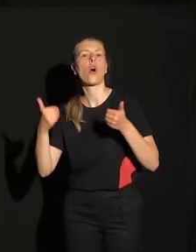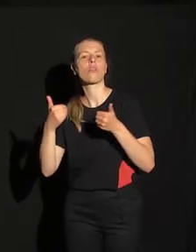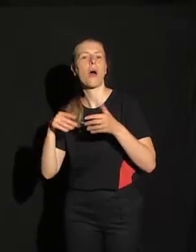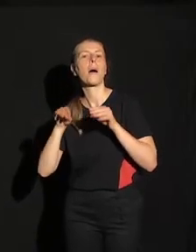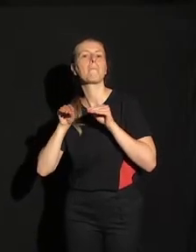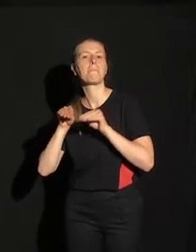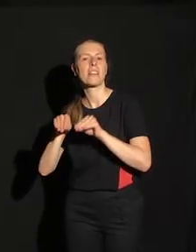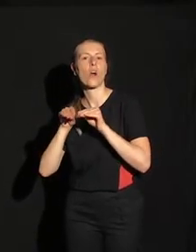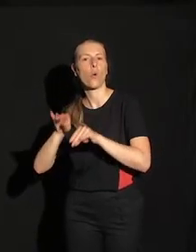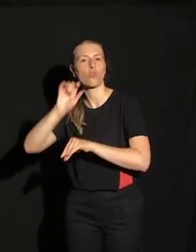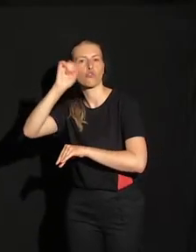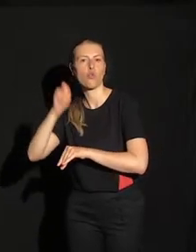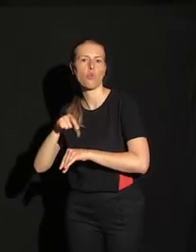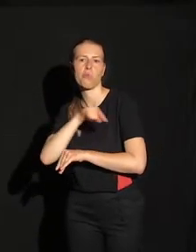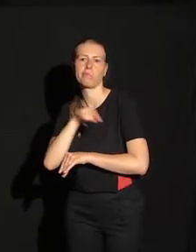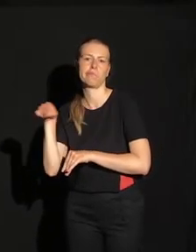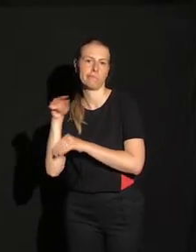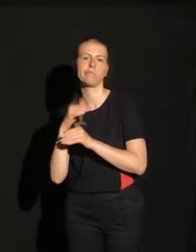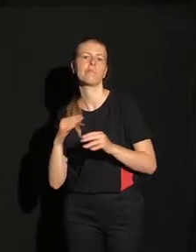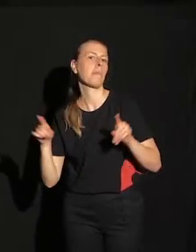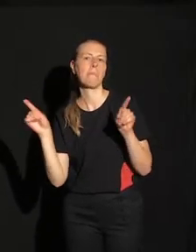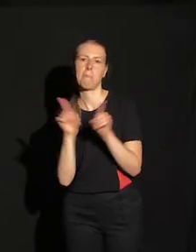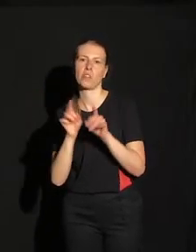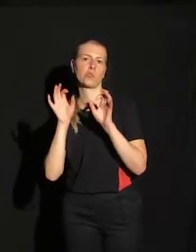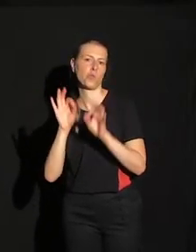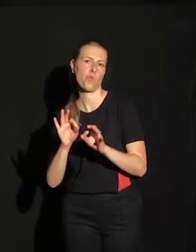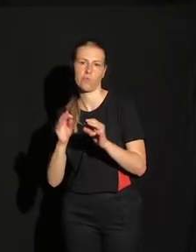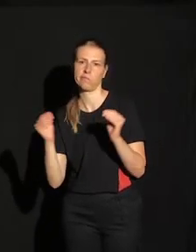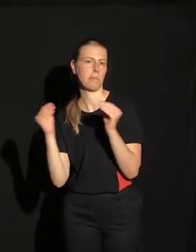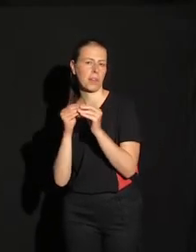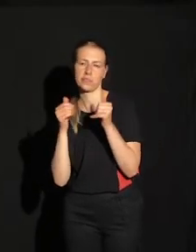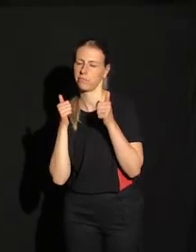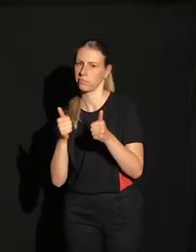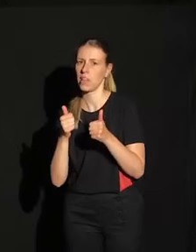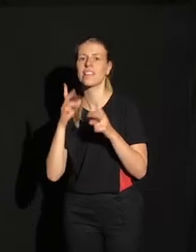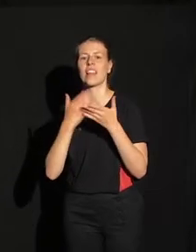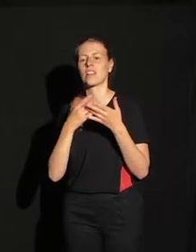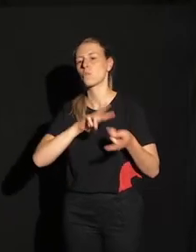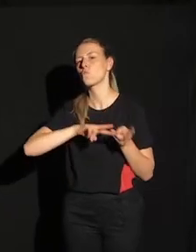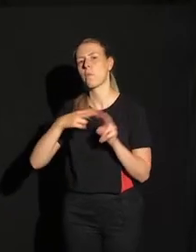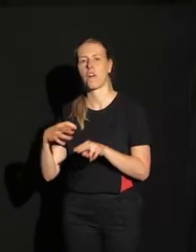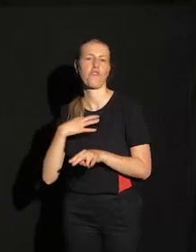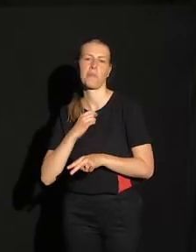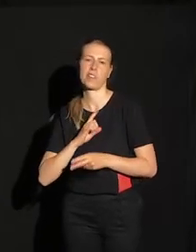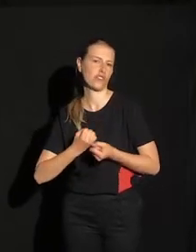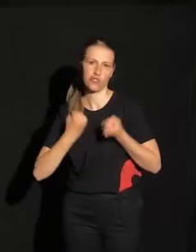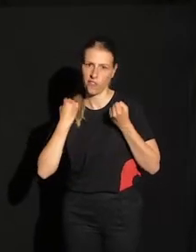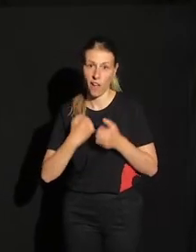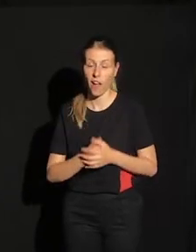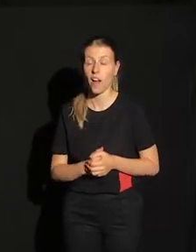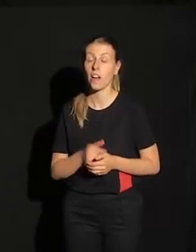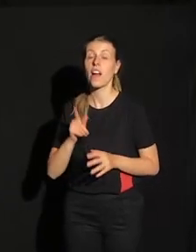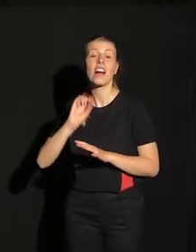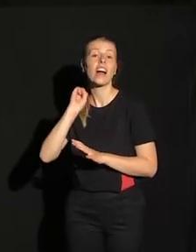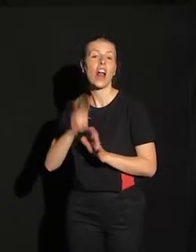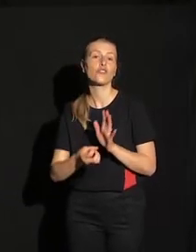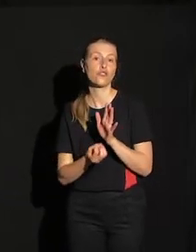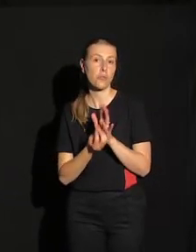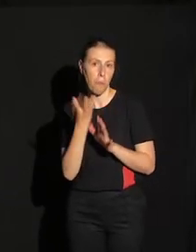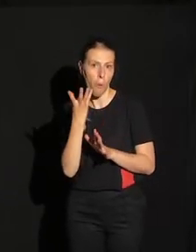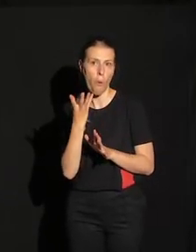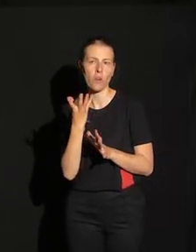geht und der Übergang gar nicht so schwer war. Und mit dem Klatschmohn war das